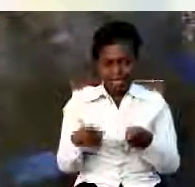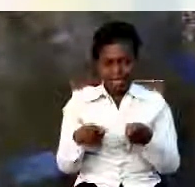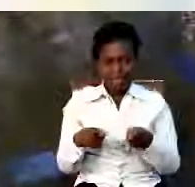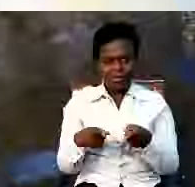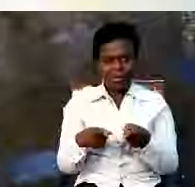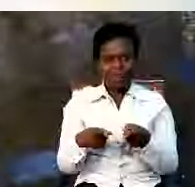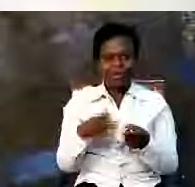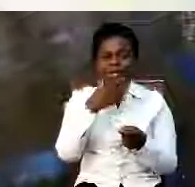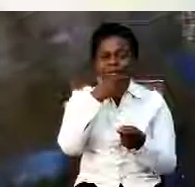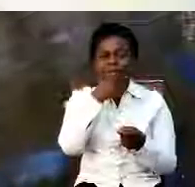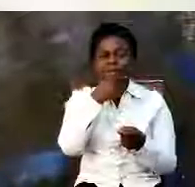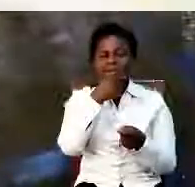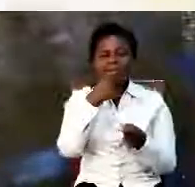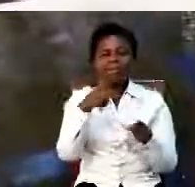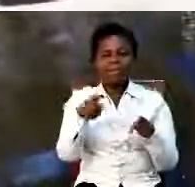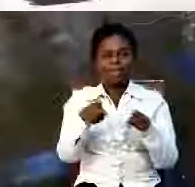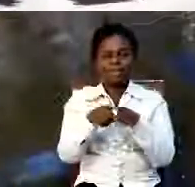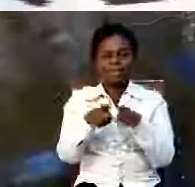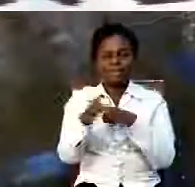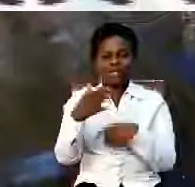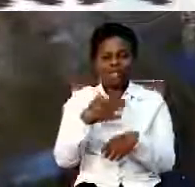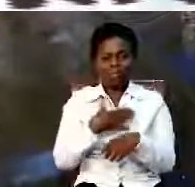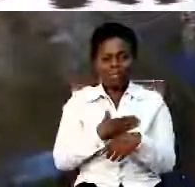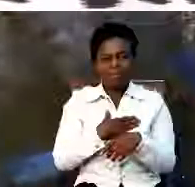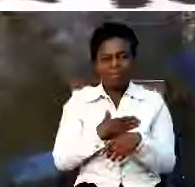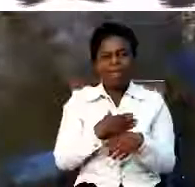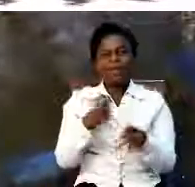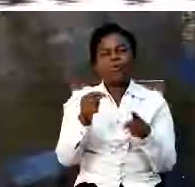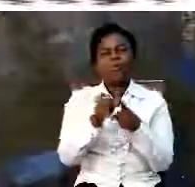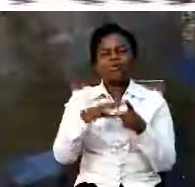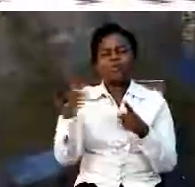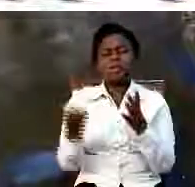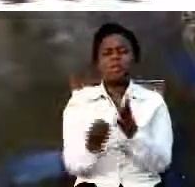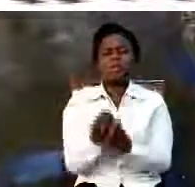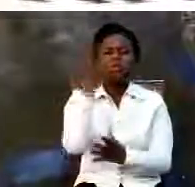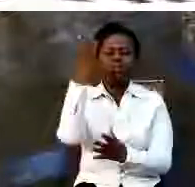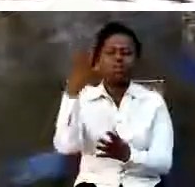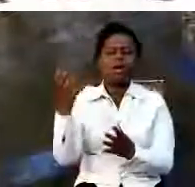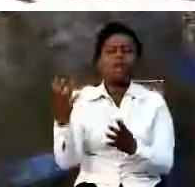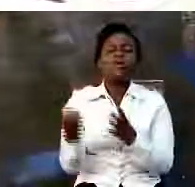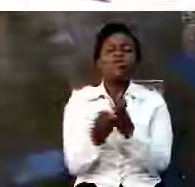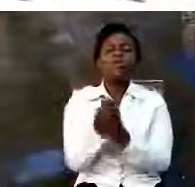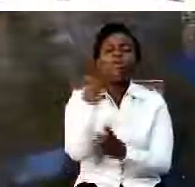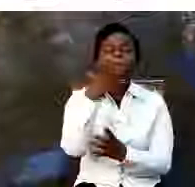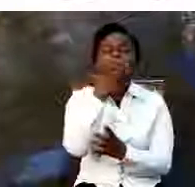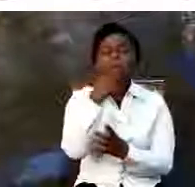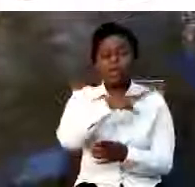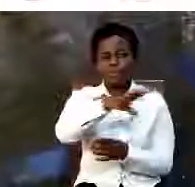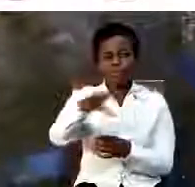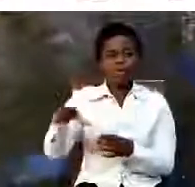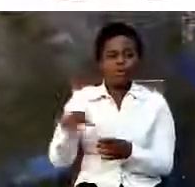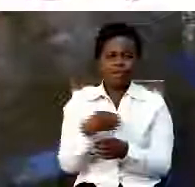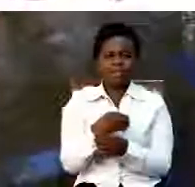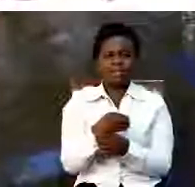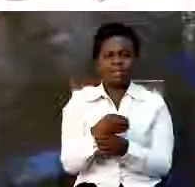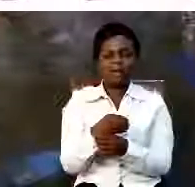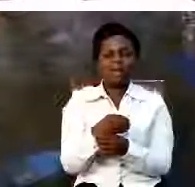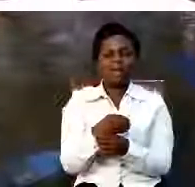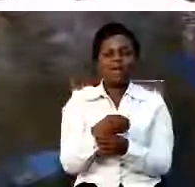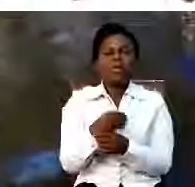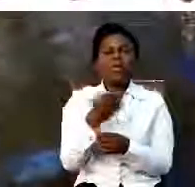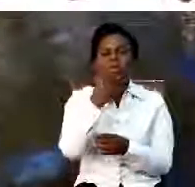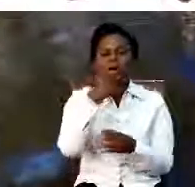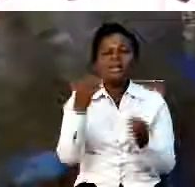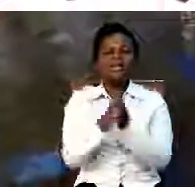wanaume wenzangu, kwa maneno mengine nimeamua kujilipua na nitalipua wanaume kwa niaba yao wote leo. Sawa, Bwana asifiwe